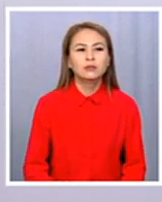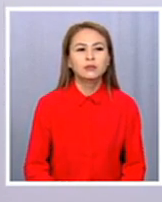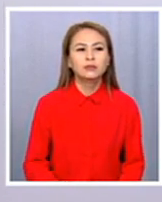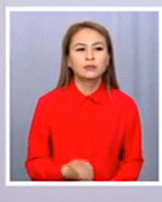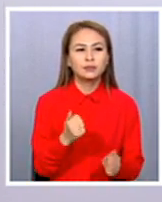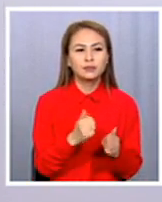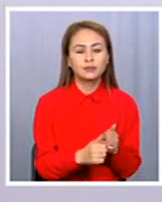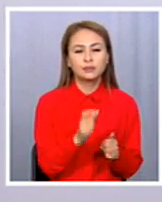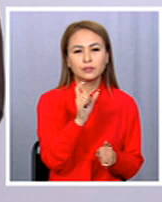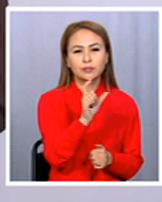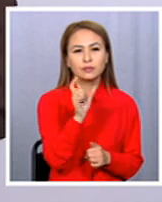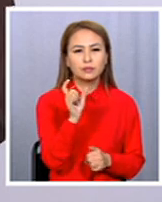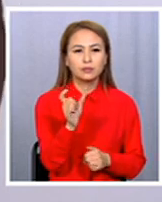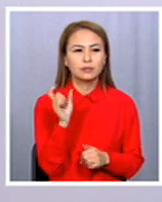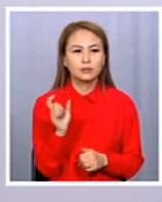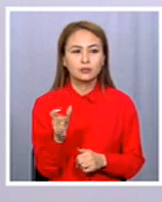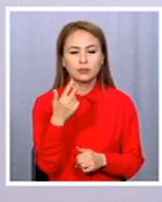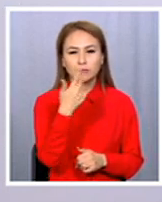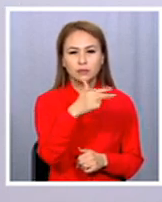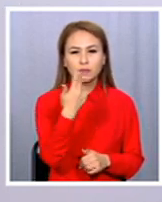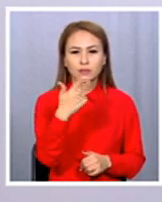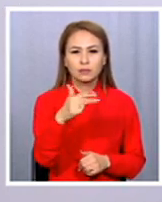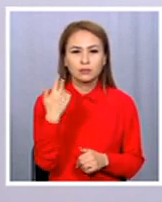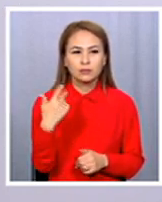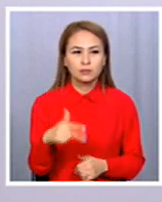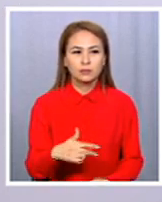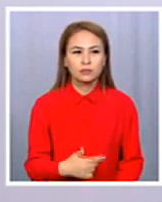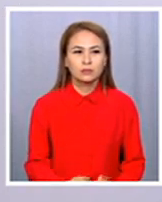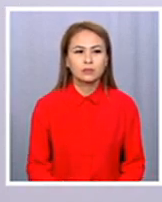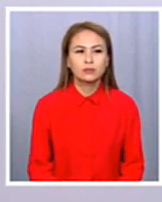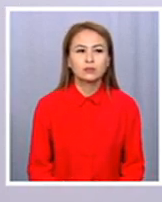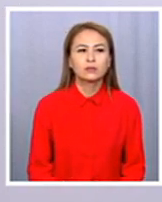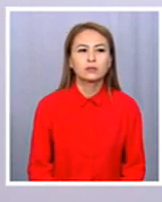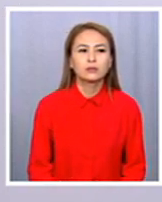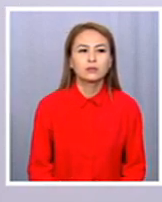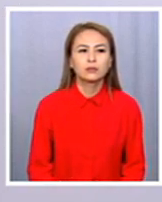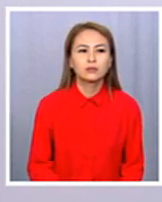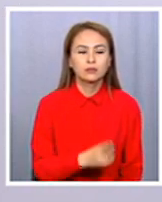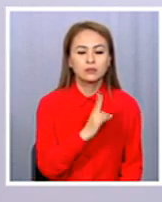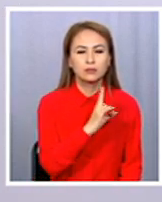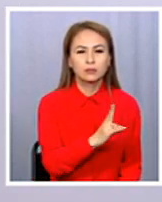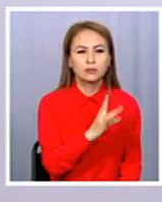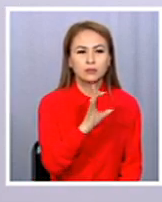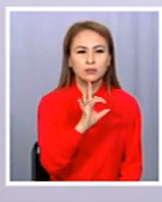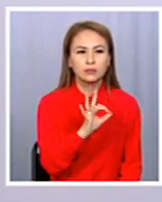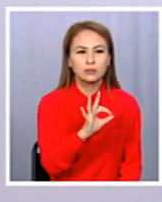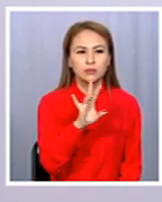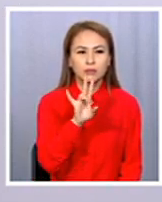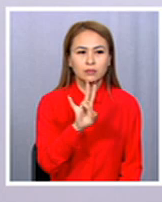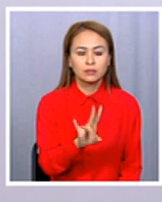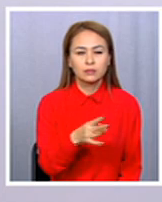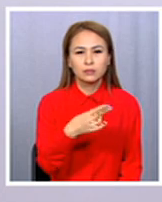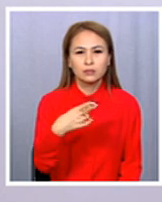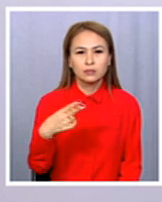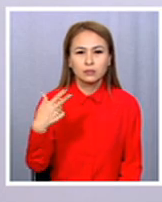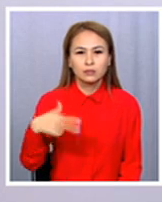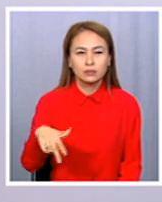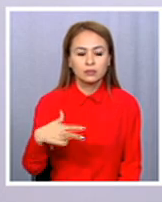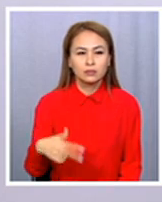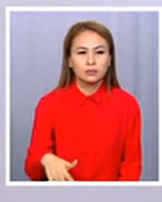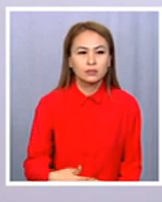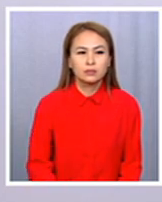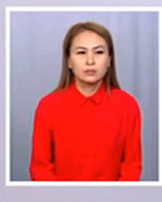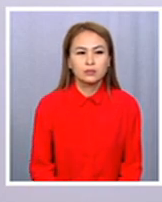30 градусқа бөлінді. Жазып қояйық болар. Неке? К, О, Н бұрышы 30 градус. Дәл сол